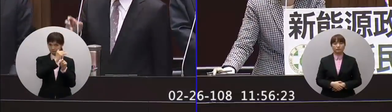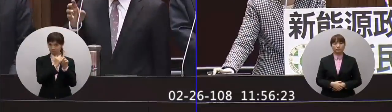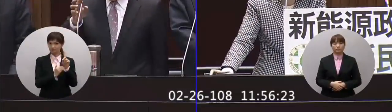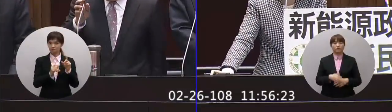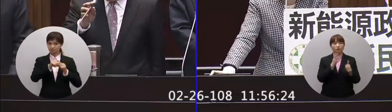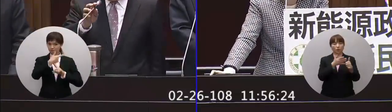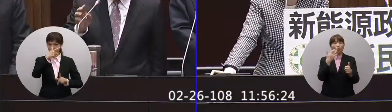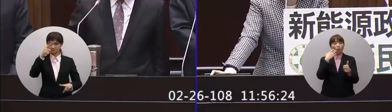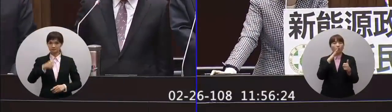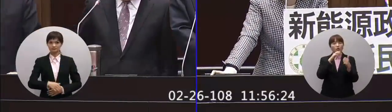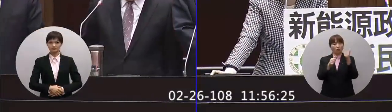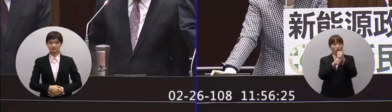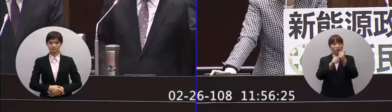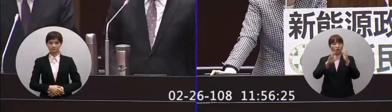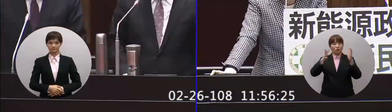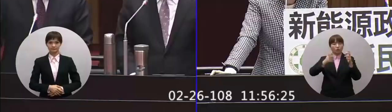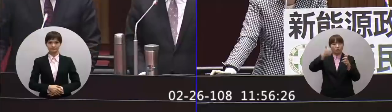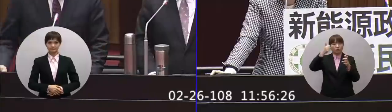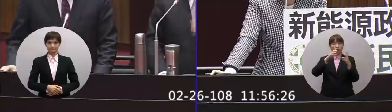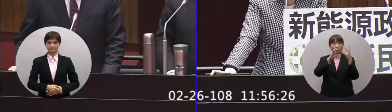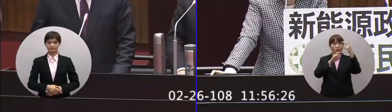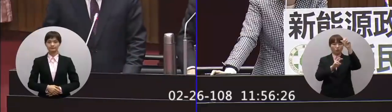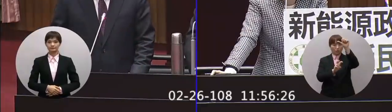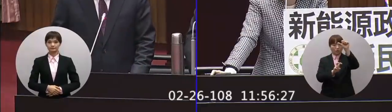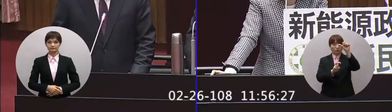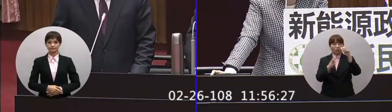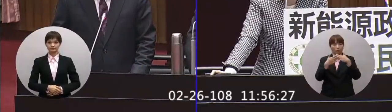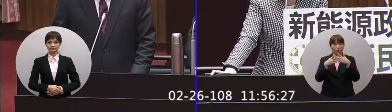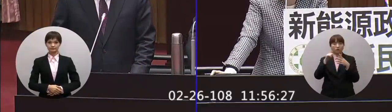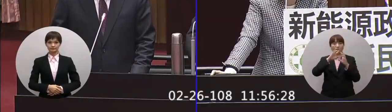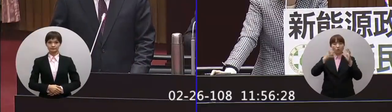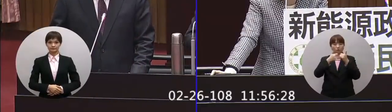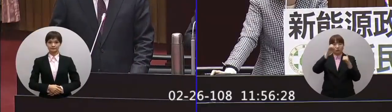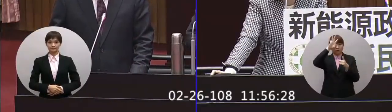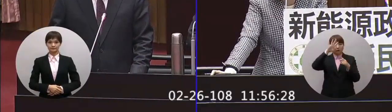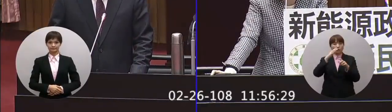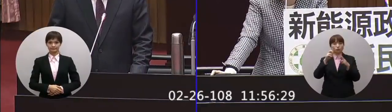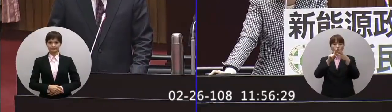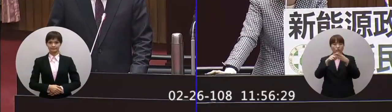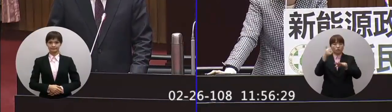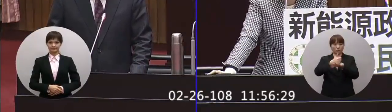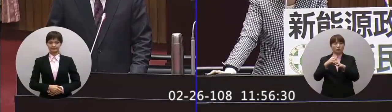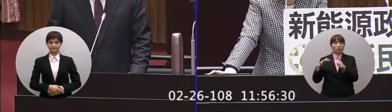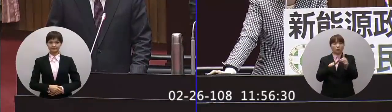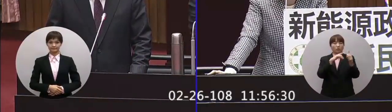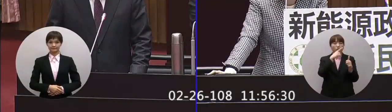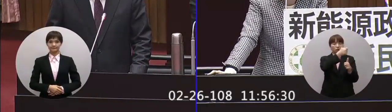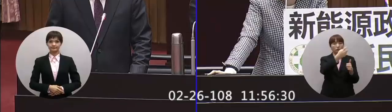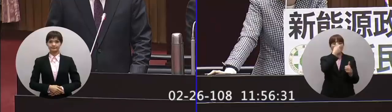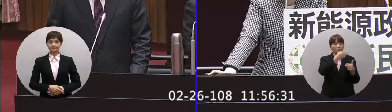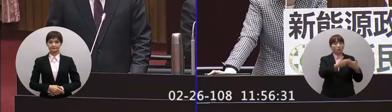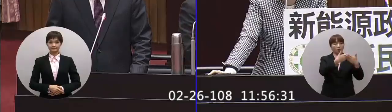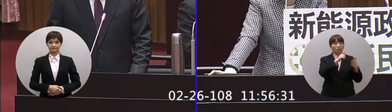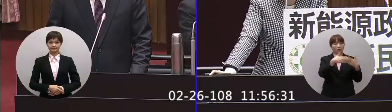对， 请问如果是副总统520之后，他要率团以国民党党主席的身份访问大陆， 啊，真是耶。